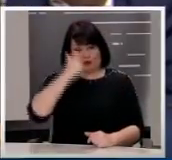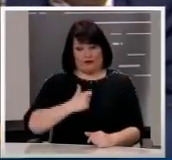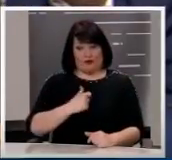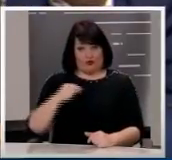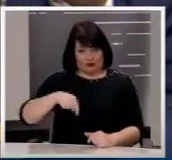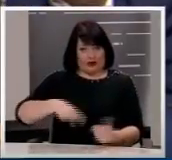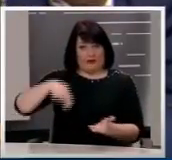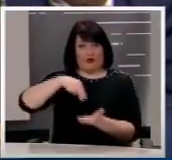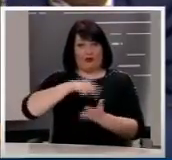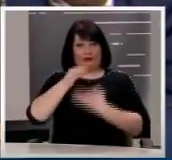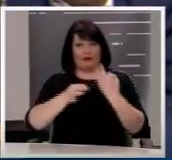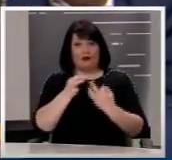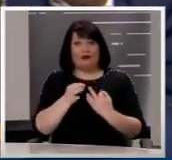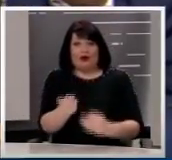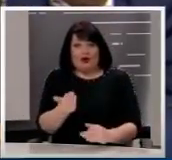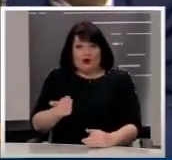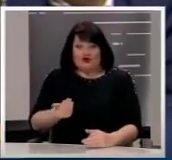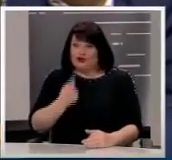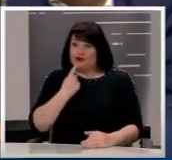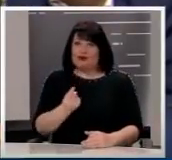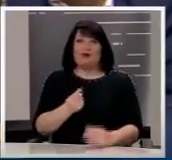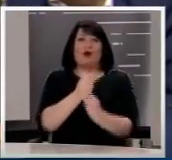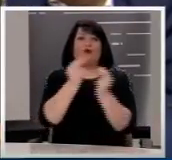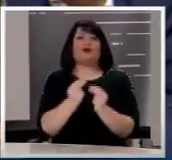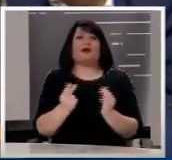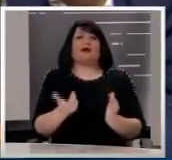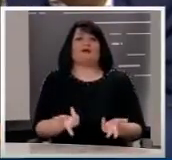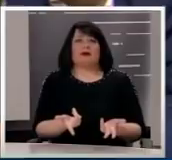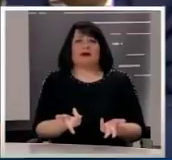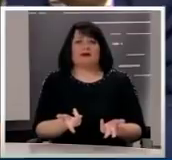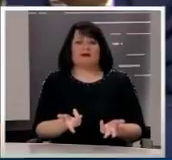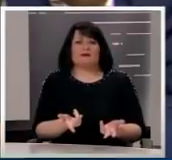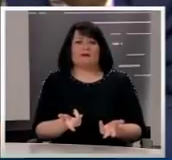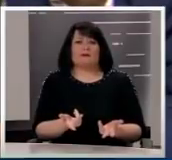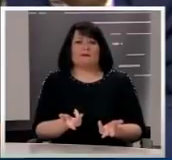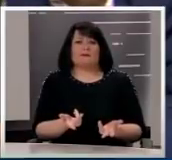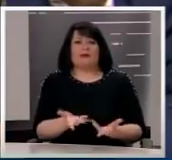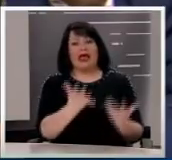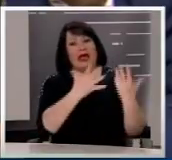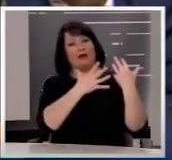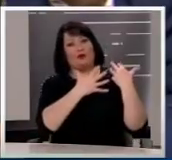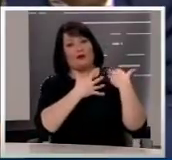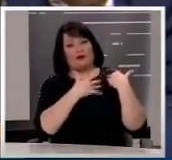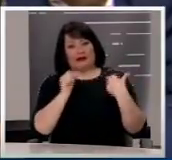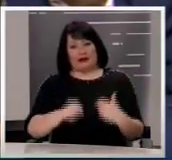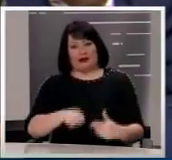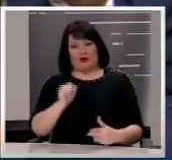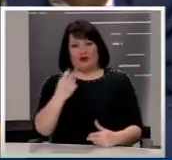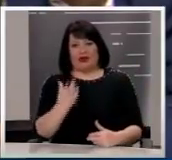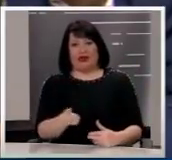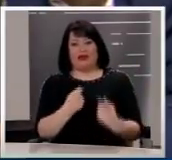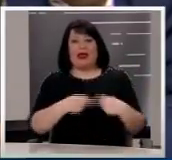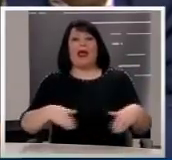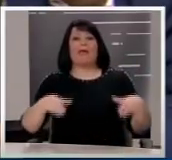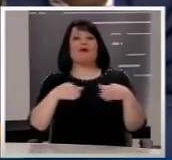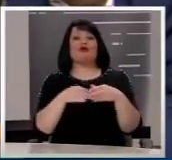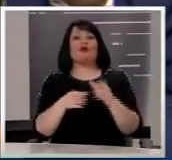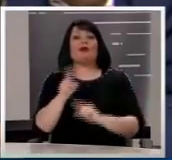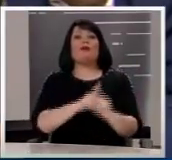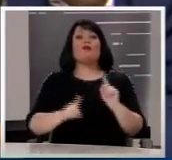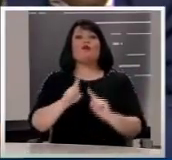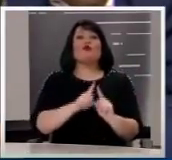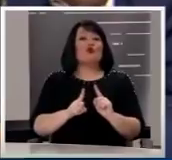αυτό το βήμα να έσπευδε να προδικάσει και την αρμοδιότητα ή μη της Επιτροπής και το ποιος η Επιτροπή μέσα